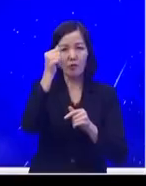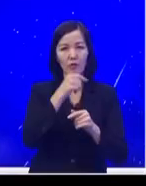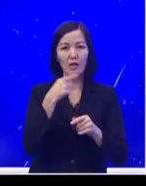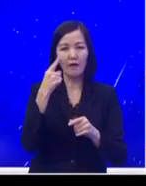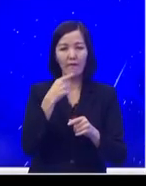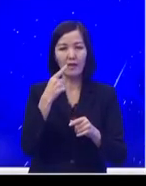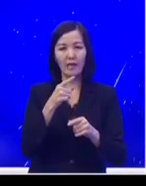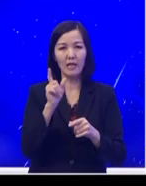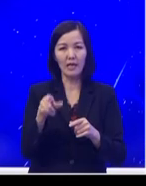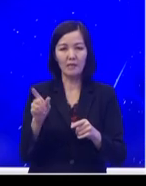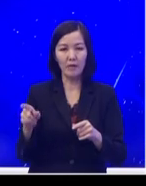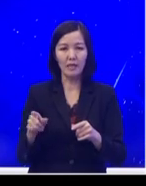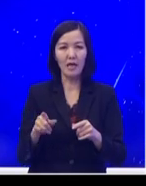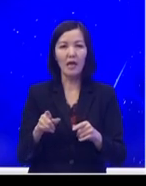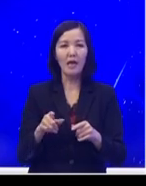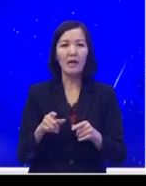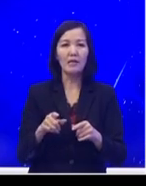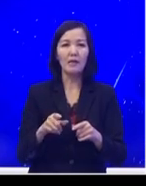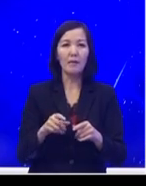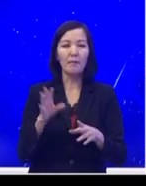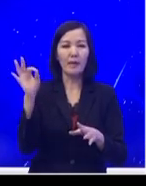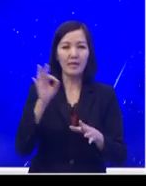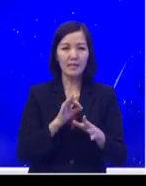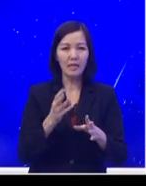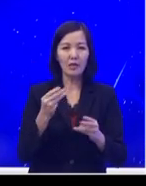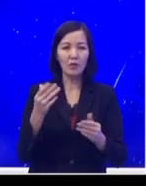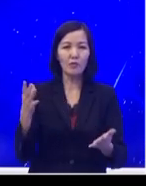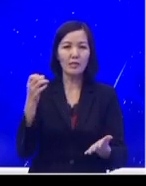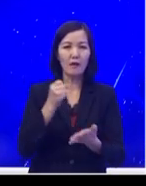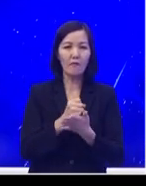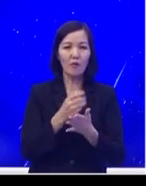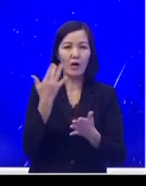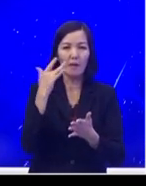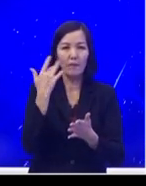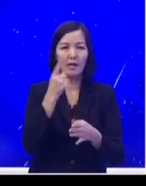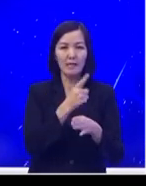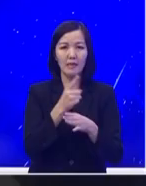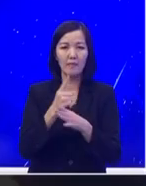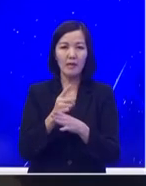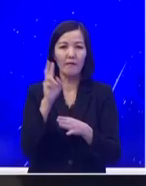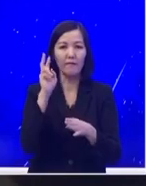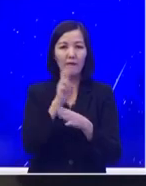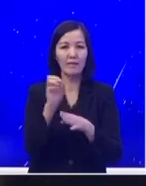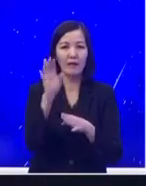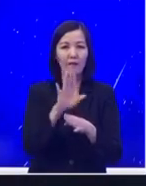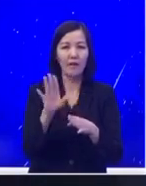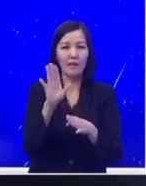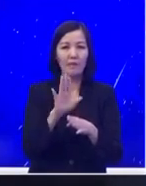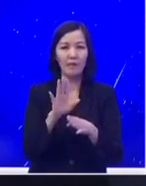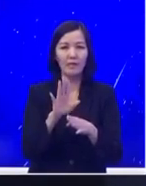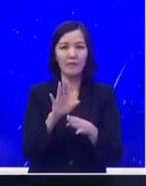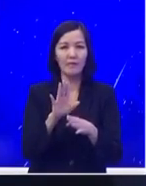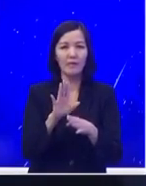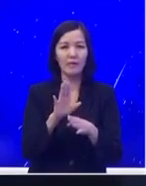2008 года, говорят эксперты. Давление на процентную ставку оказал и американский запрет на въезд европейцам, а также признание